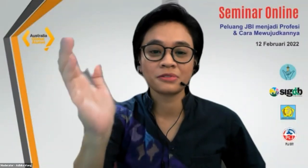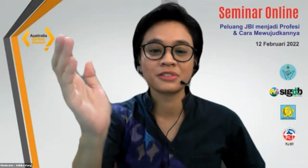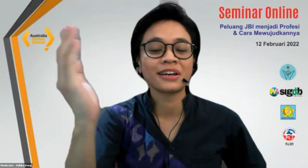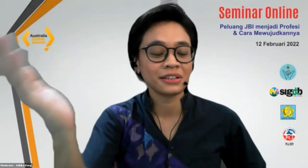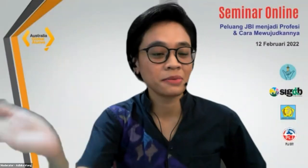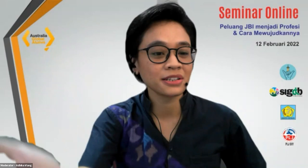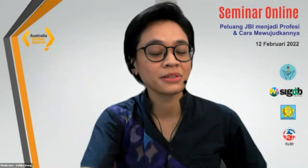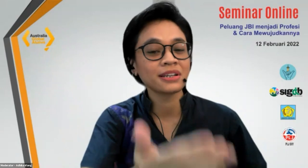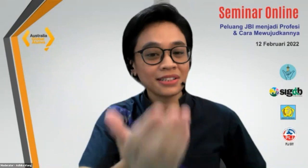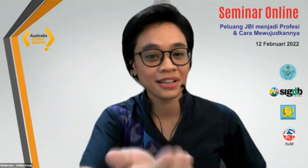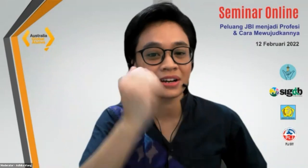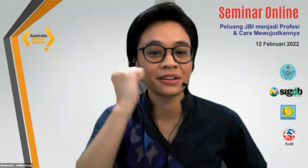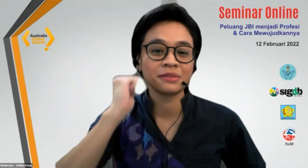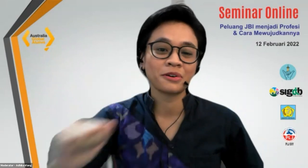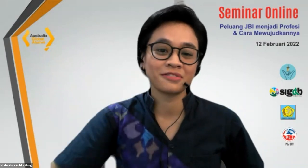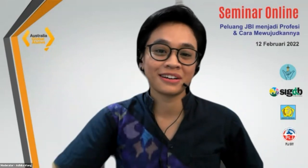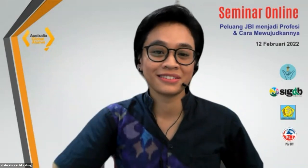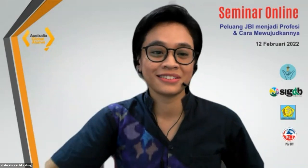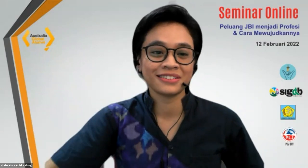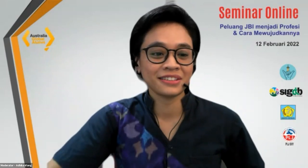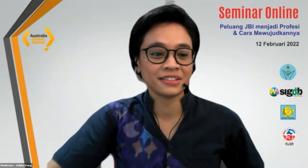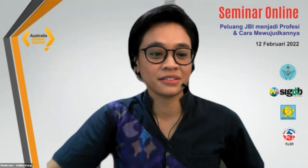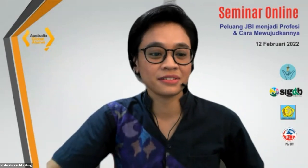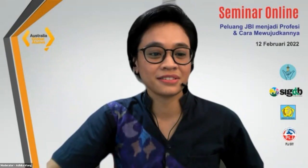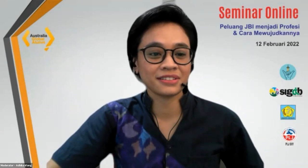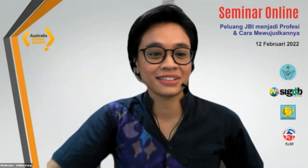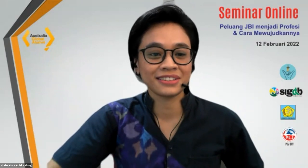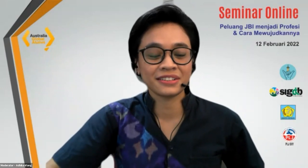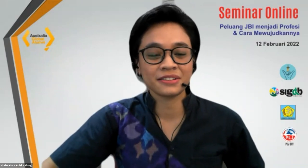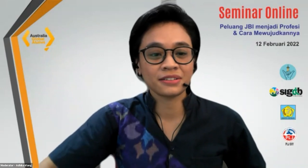pernah usai Terima kasih masehi silakan Ibu Rafa